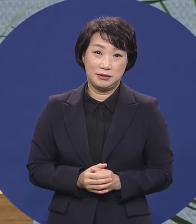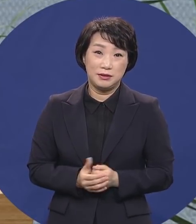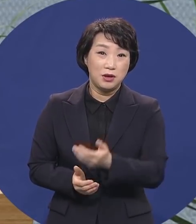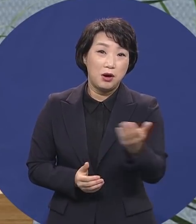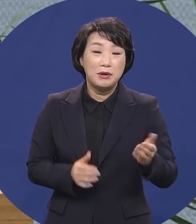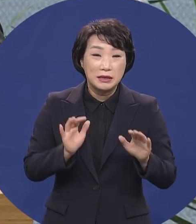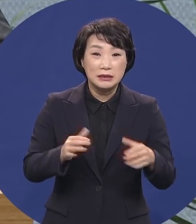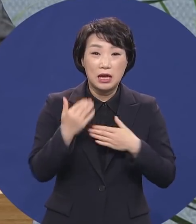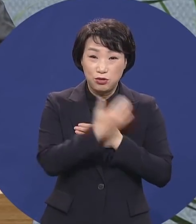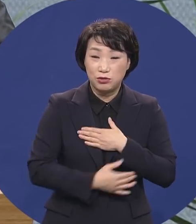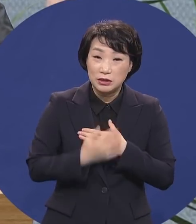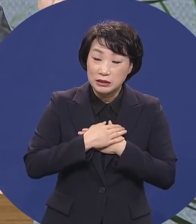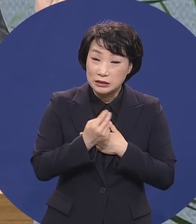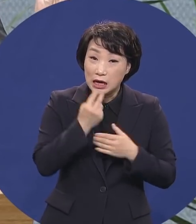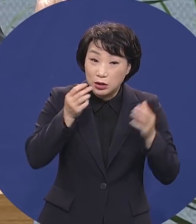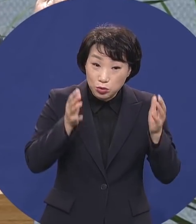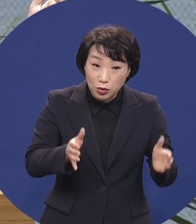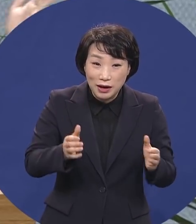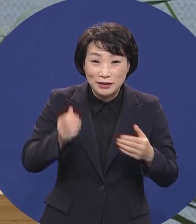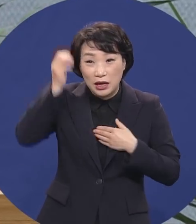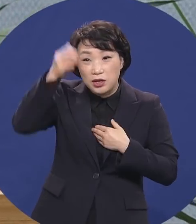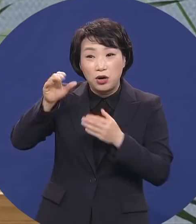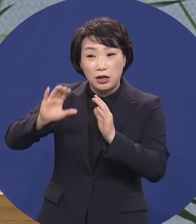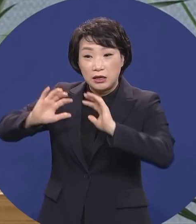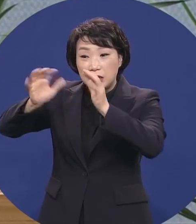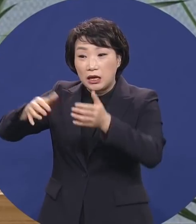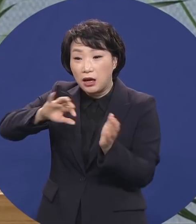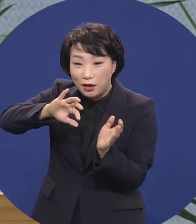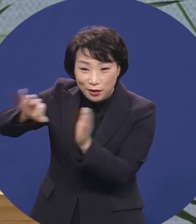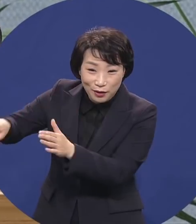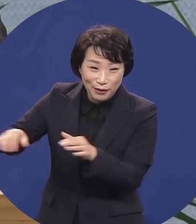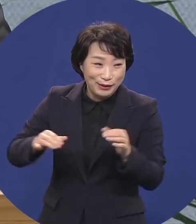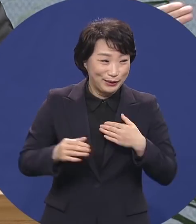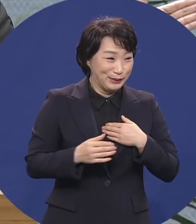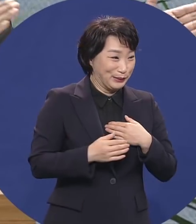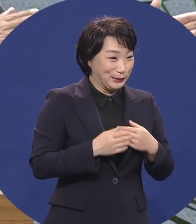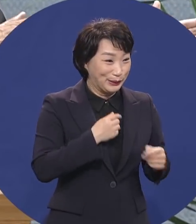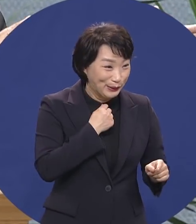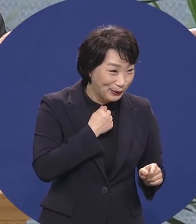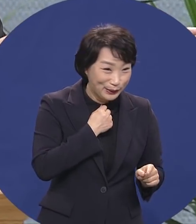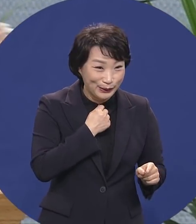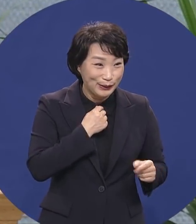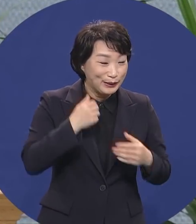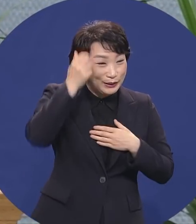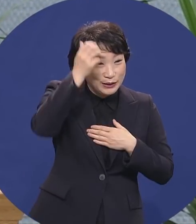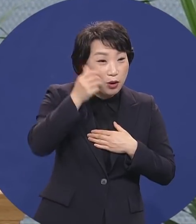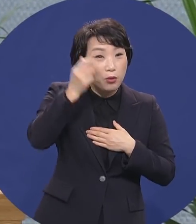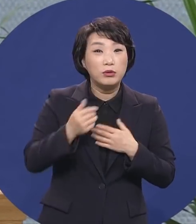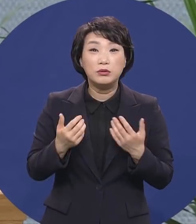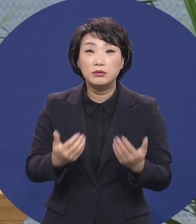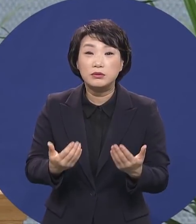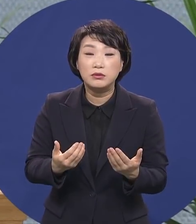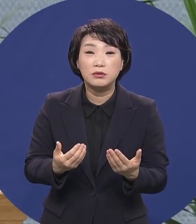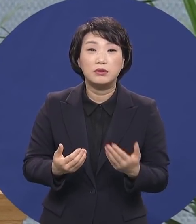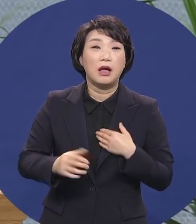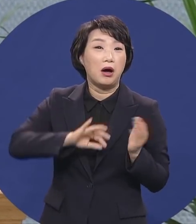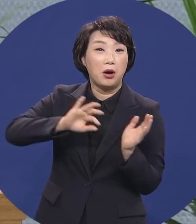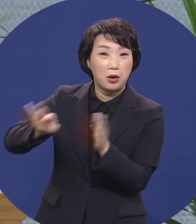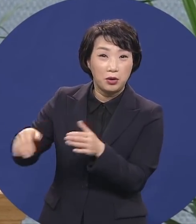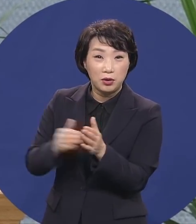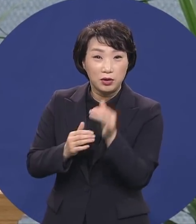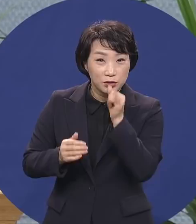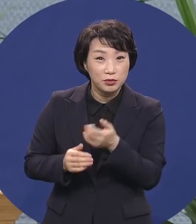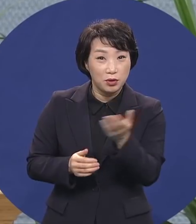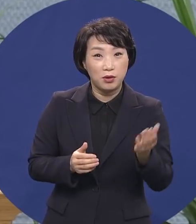근데 왜 육신의 때에 영적 세계를 제쳐놓고 자기 영혼을 어떡하려고